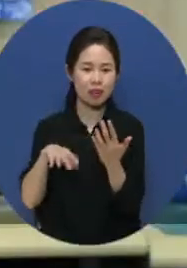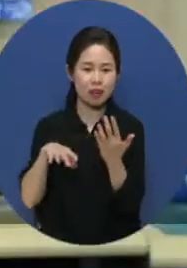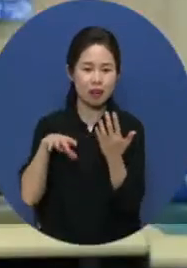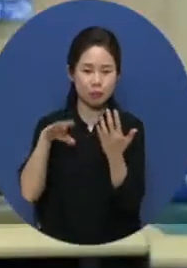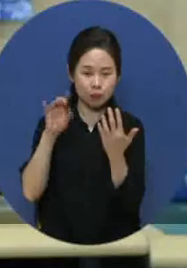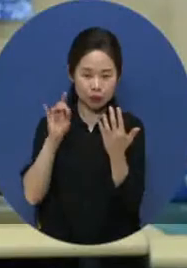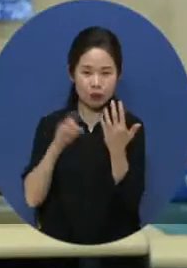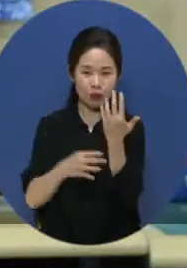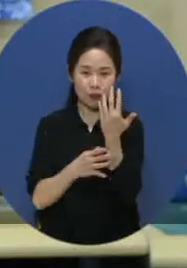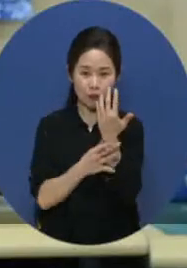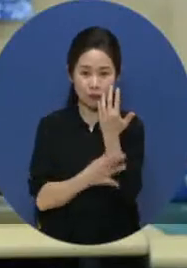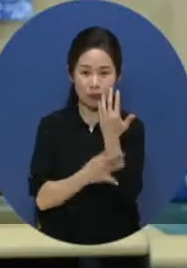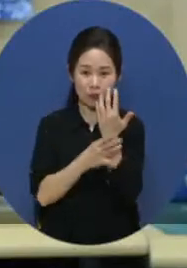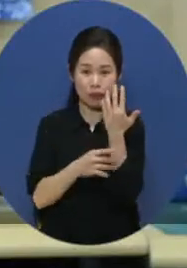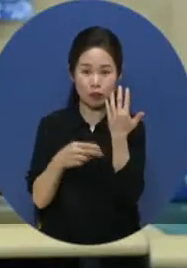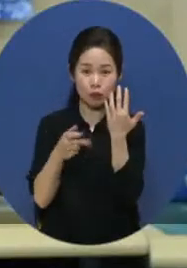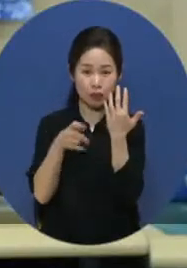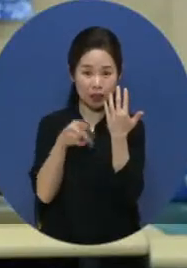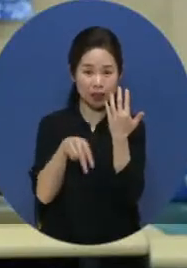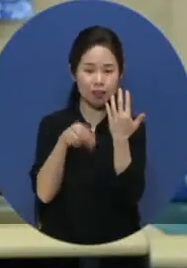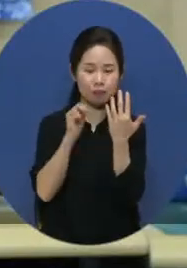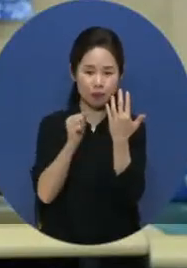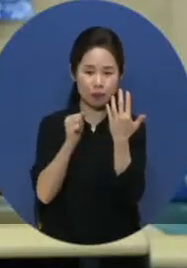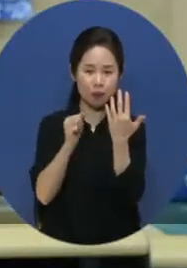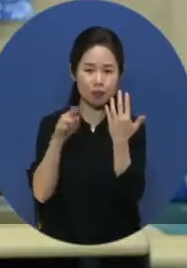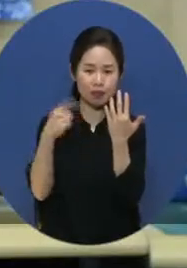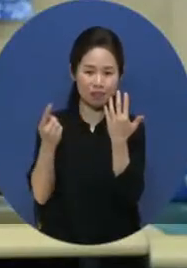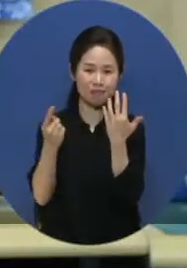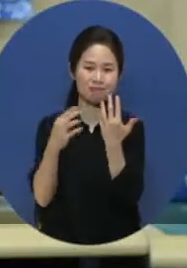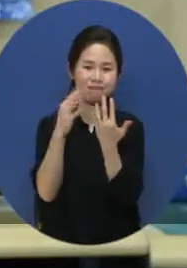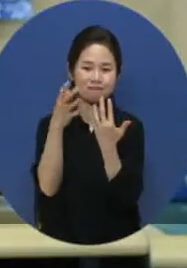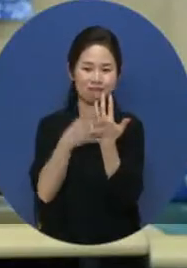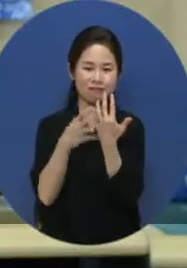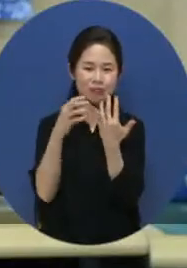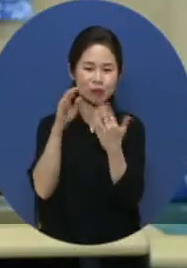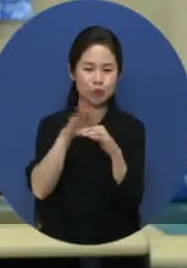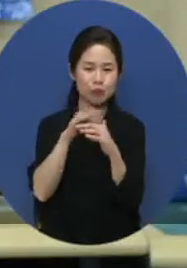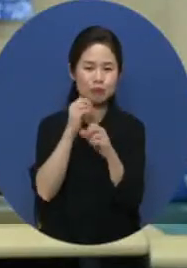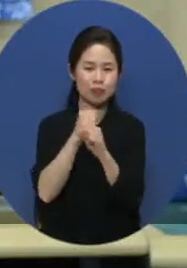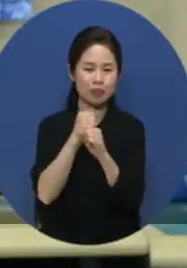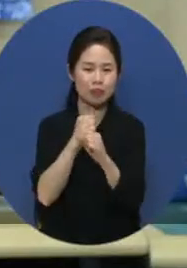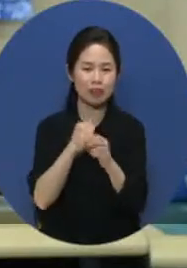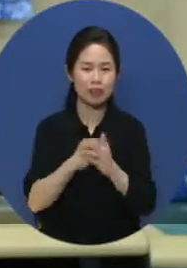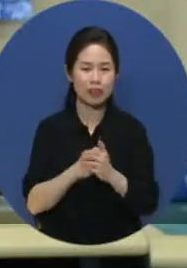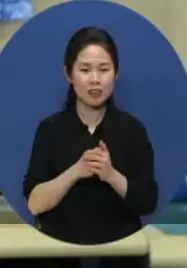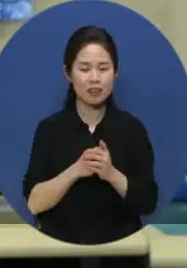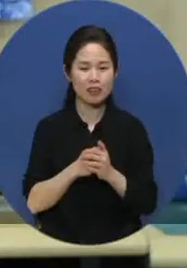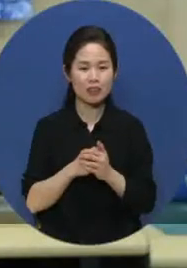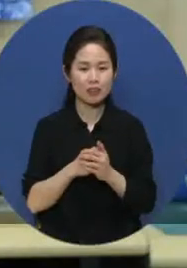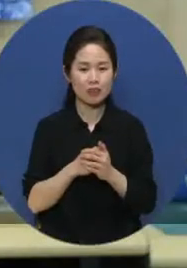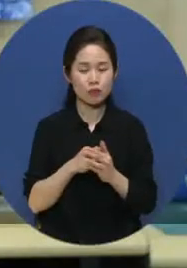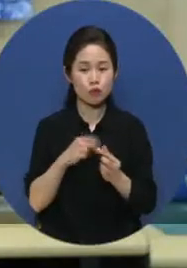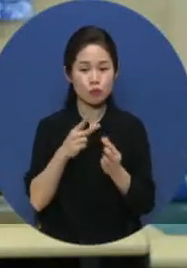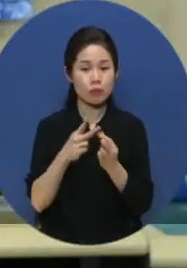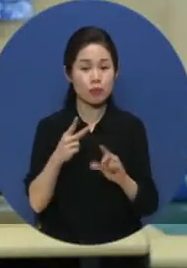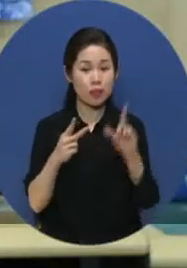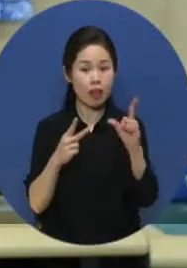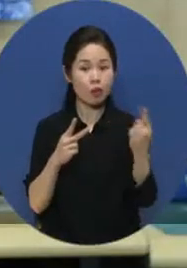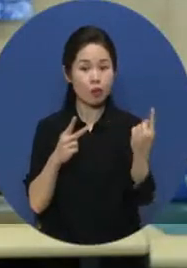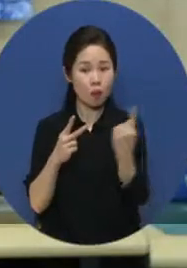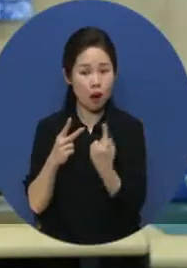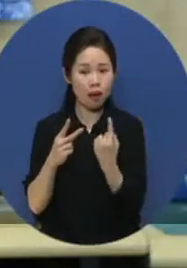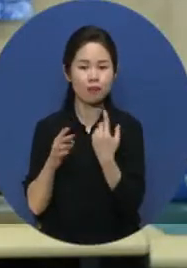그리고 나서는 이제 두 번째로 고객분께서, 절단장님께서 저희 사무실에 오시면은 두 번째 날은 이제 착용 테스트를 합니다.